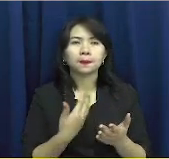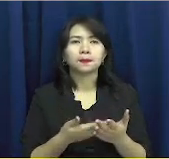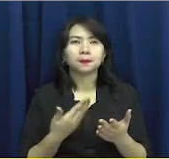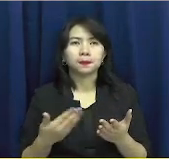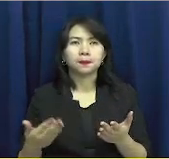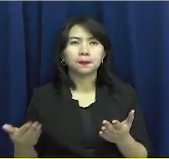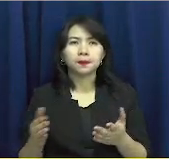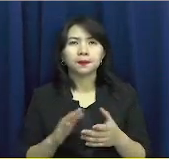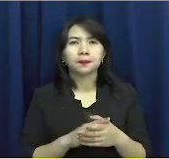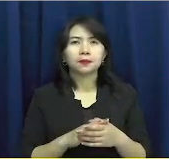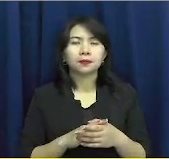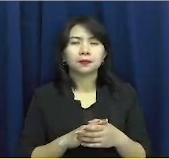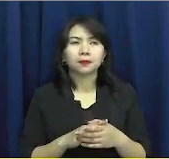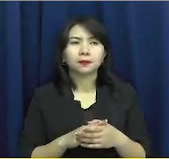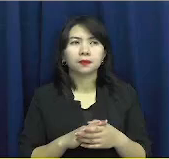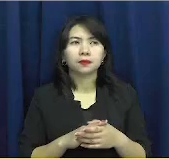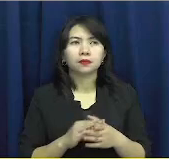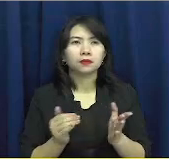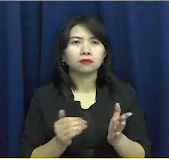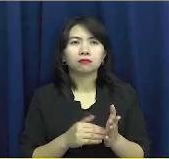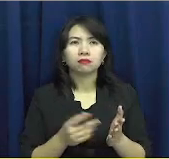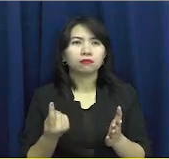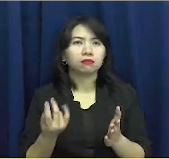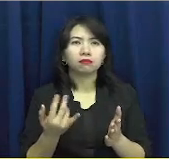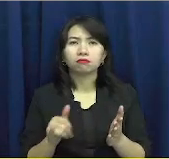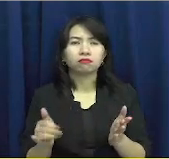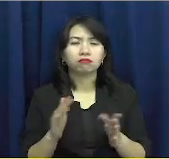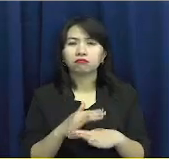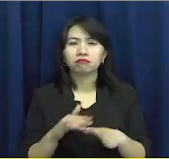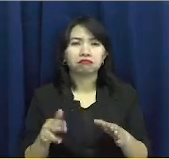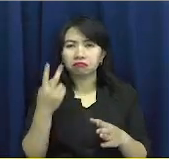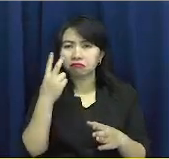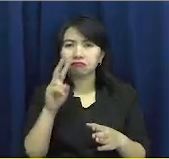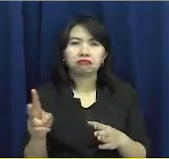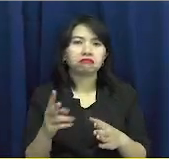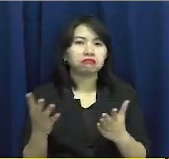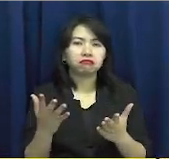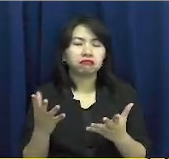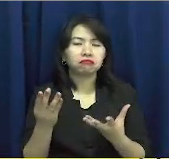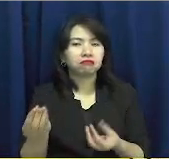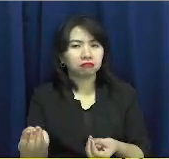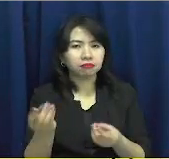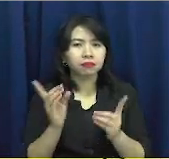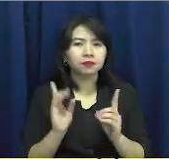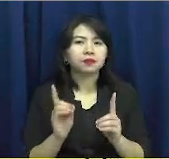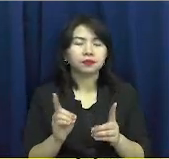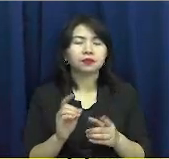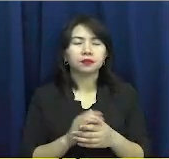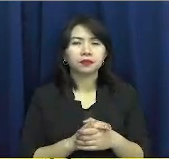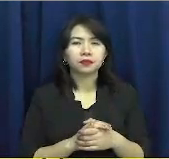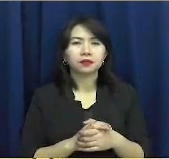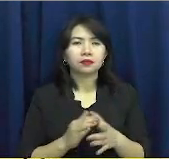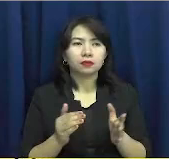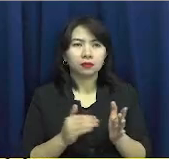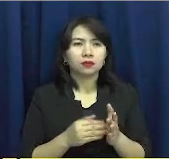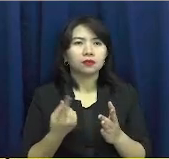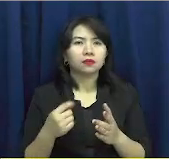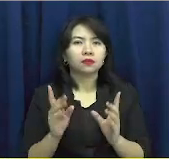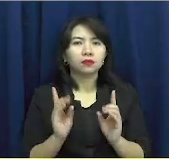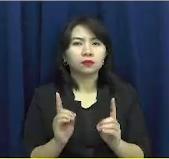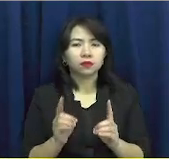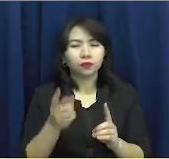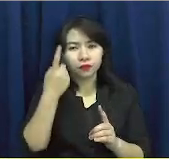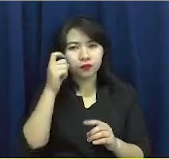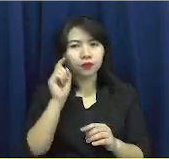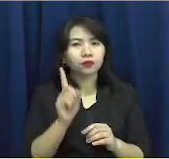talagang hindi na po nila nakikita kung para saan yung ibinibigay na doctrine po sa atin. You see, the doctrine is for the